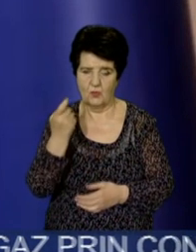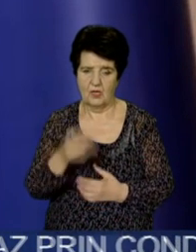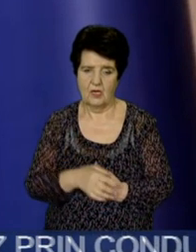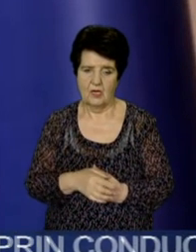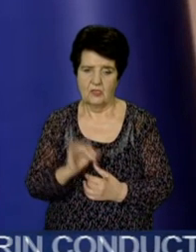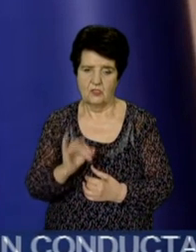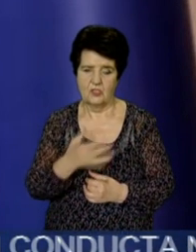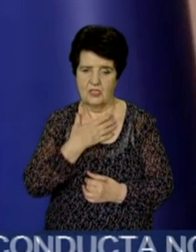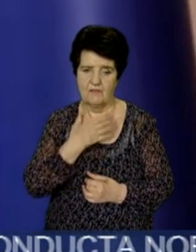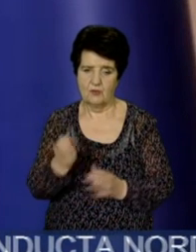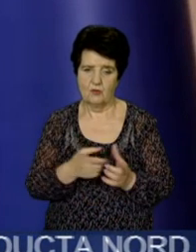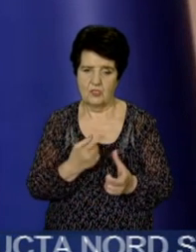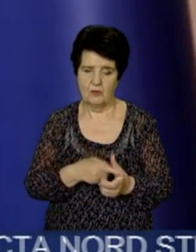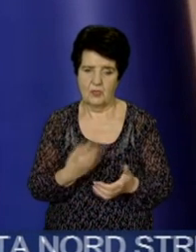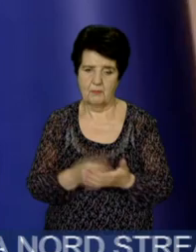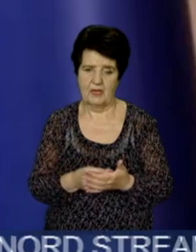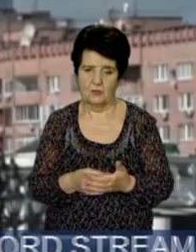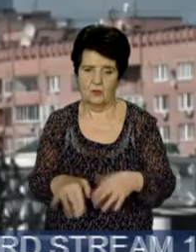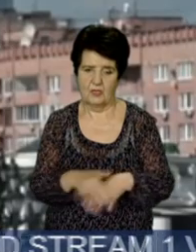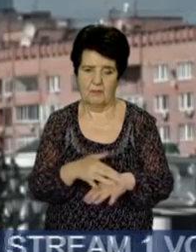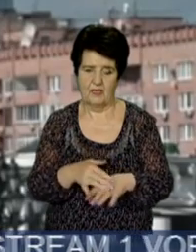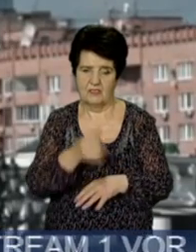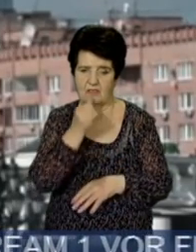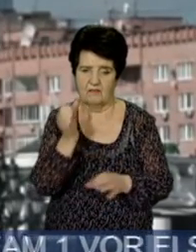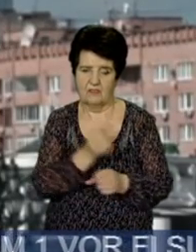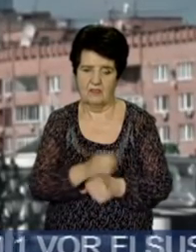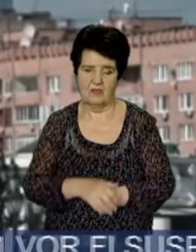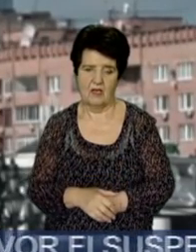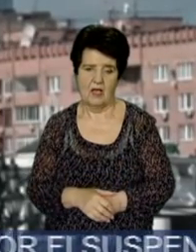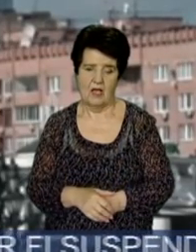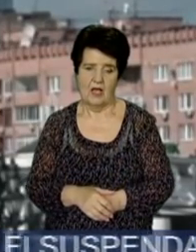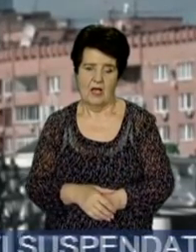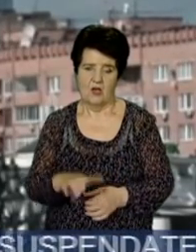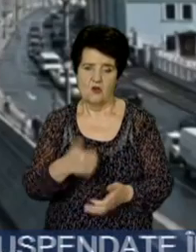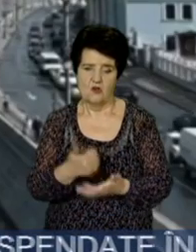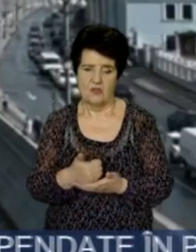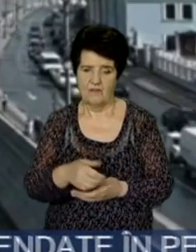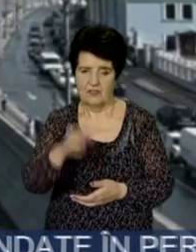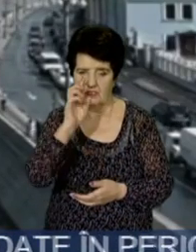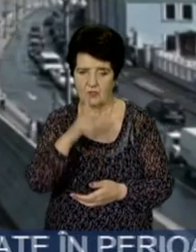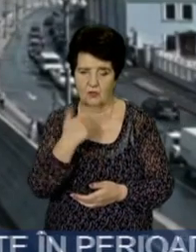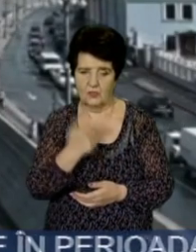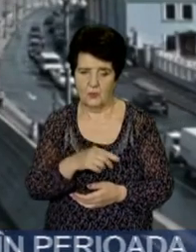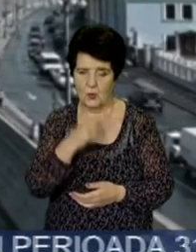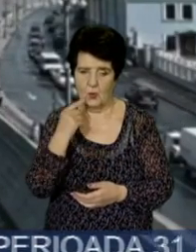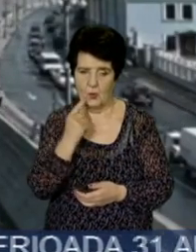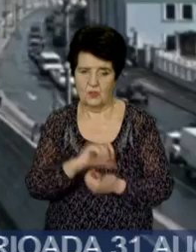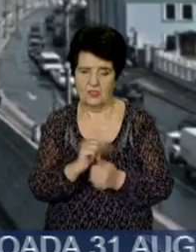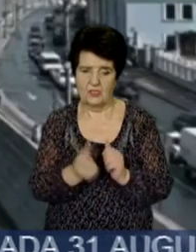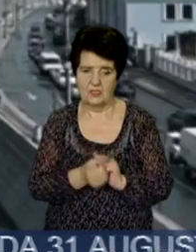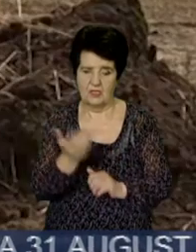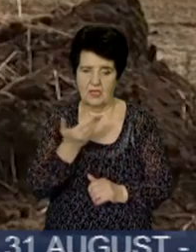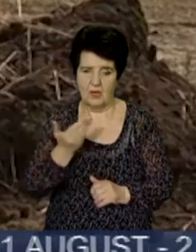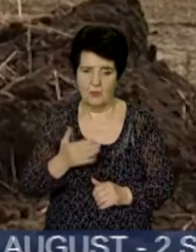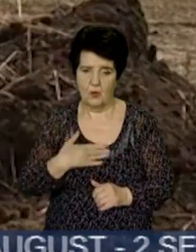este dificil să le numim prețuri de piață. Totodată, șefa statului a vorbit și despre faptul că Rusia și-a schimbat retorica în coraport cu